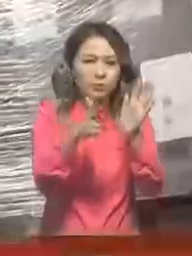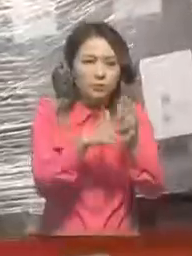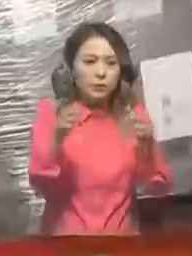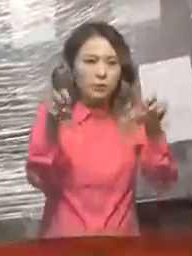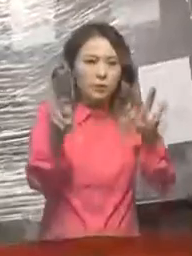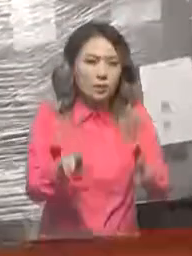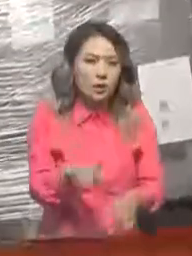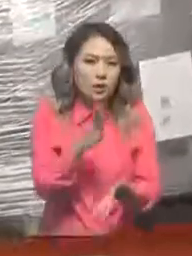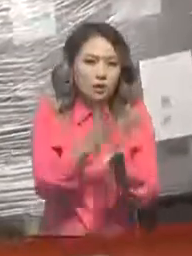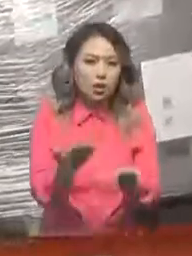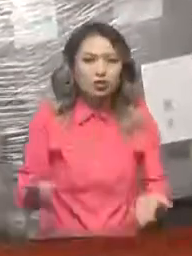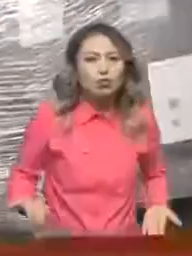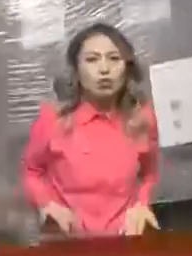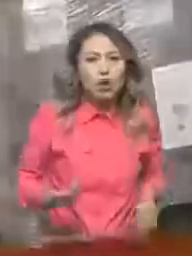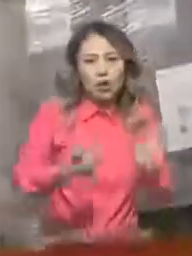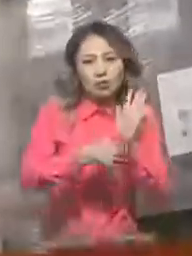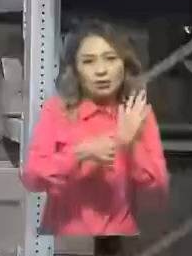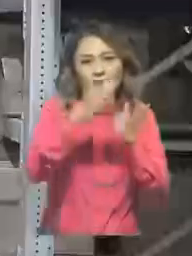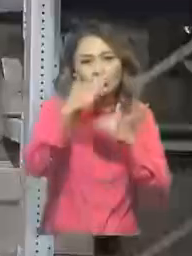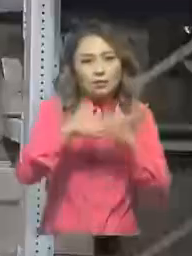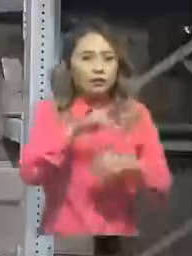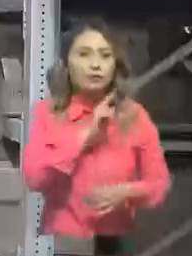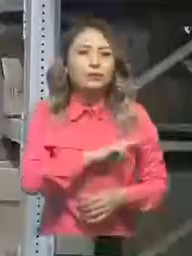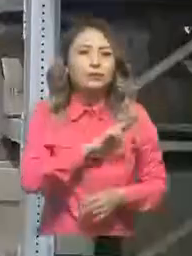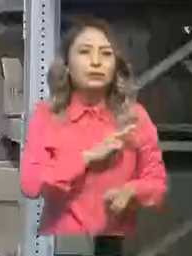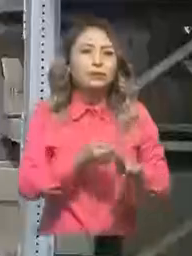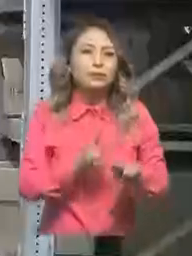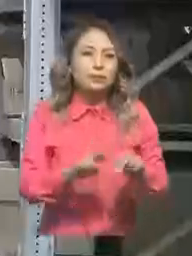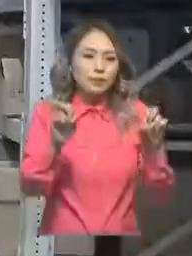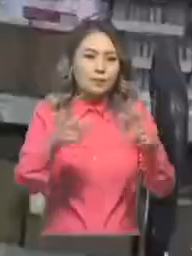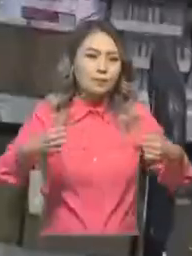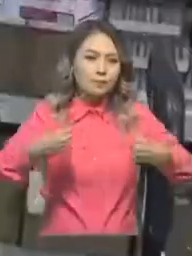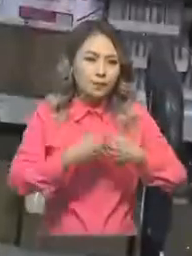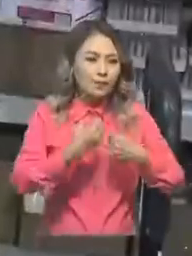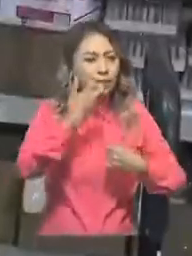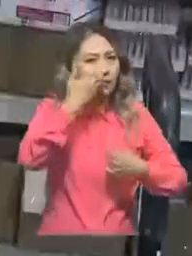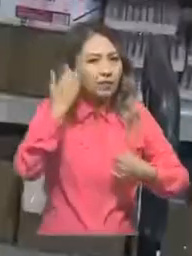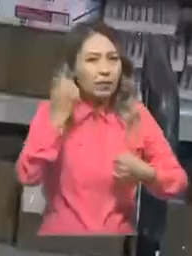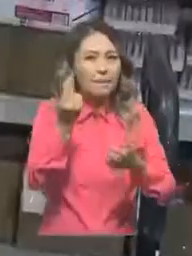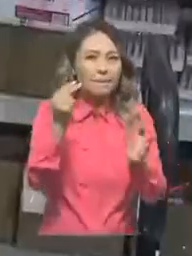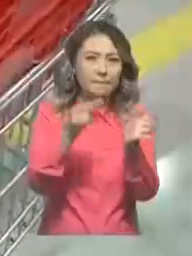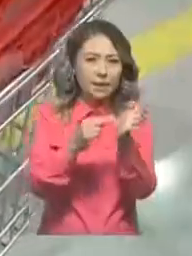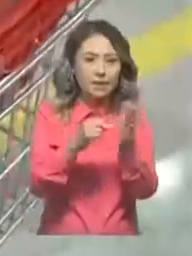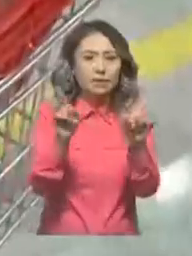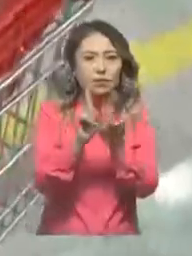қойма ашылған, тұрғындар үшін 600-ге жуық дәріхана жұмыс істеп тұр. Сондықтан сала мамандары бәсекелестіктің арқасында баға